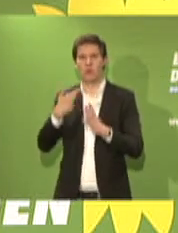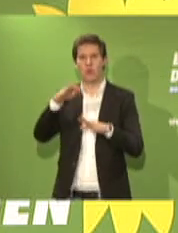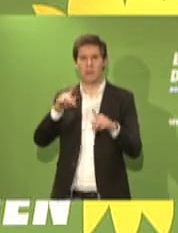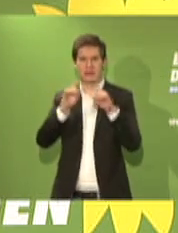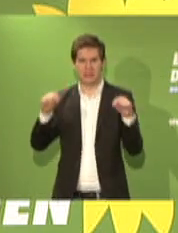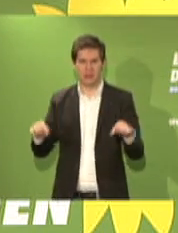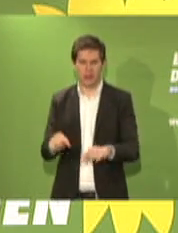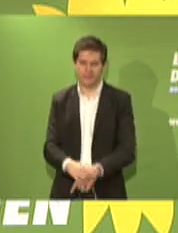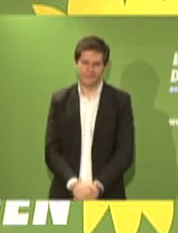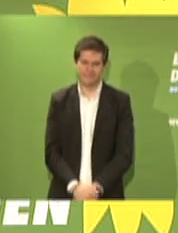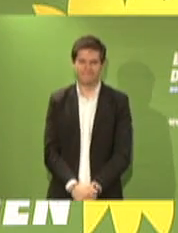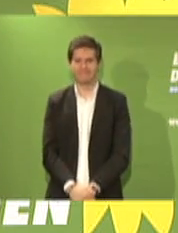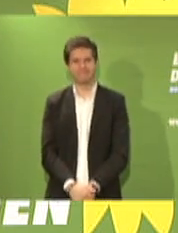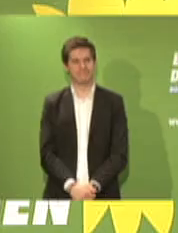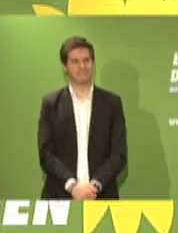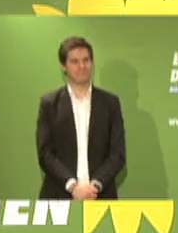bekommen haben.